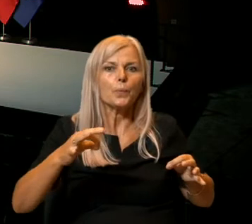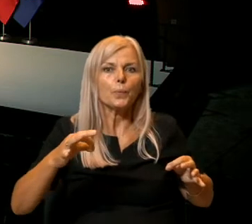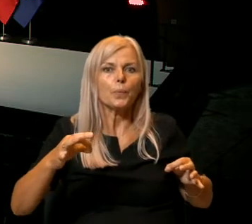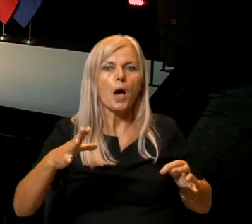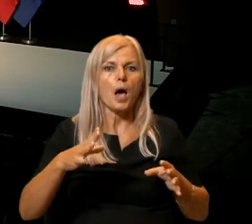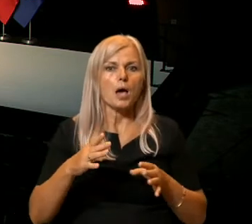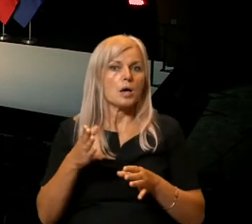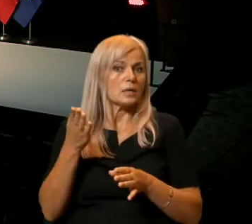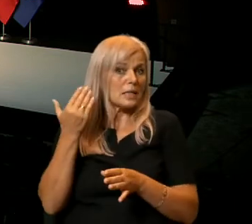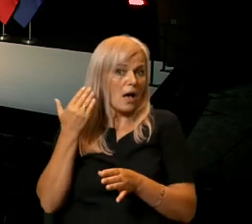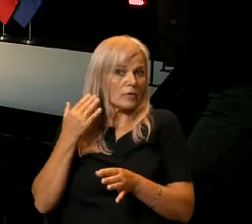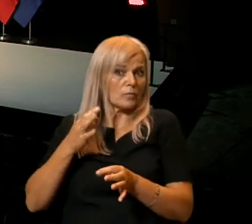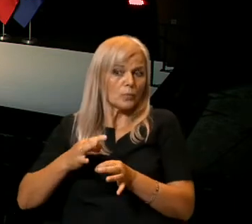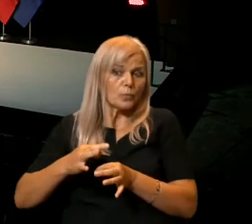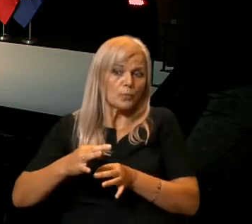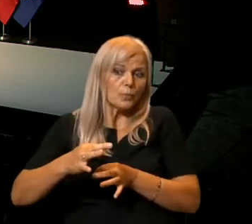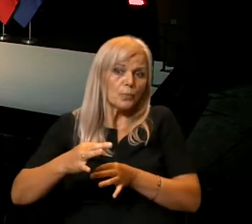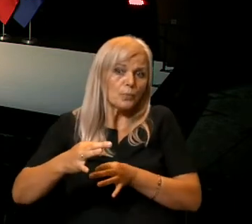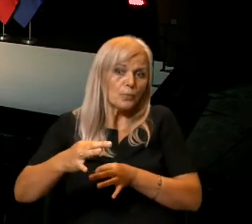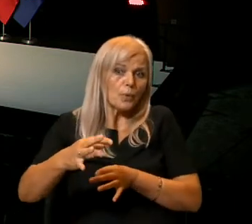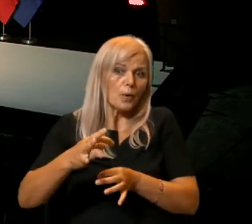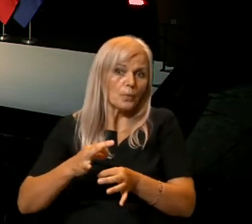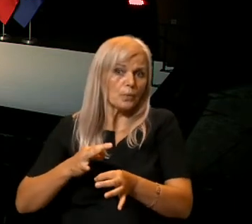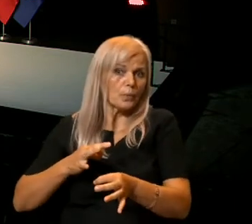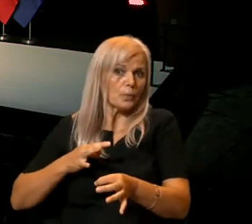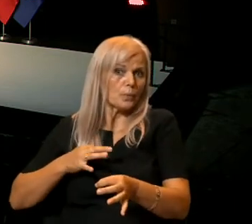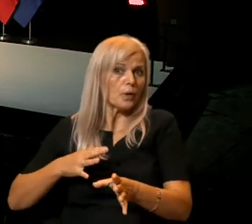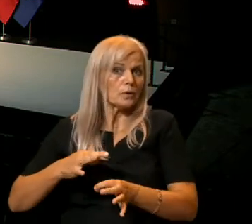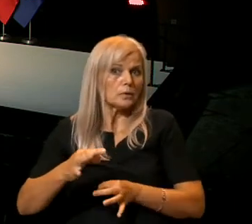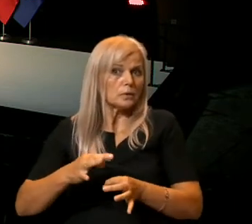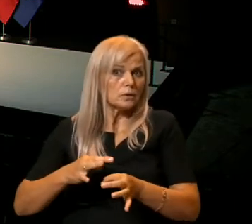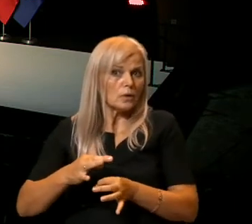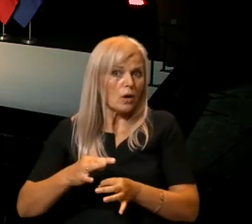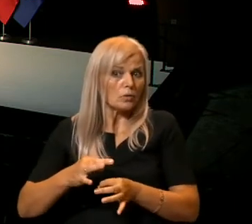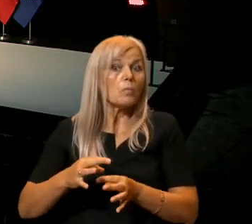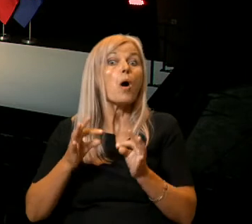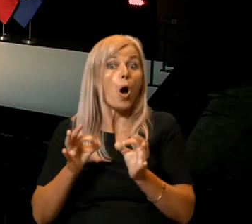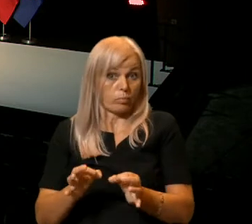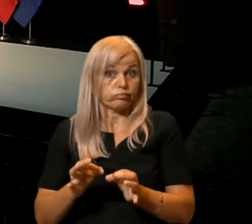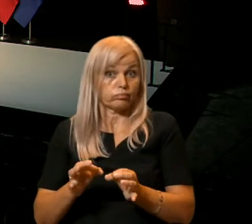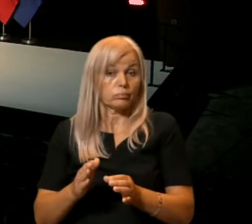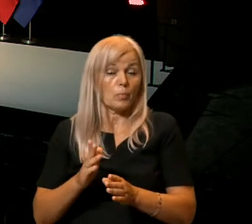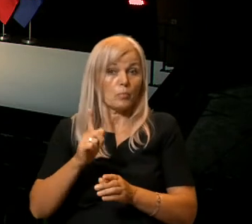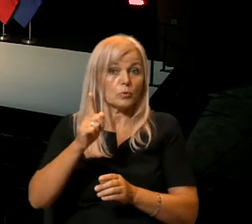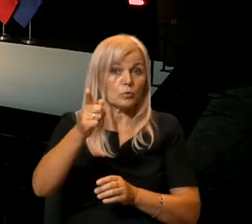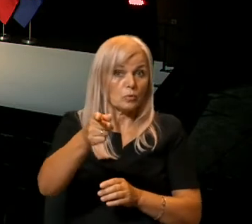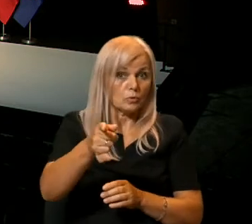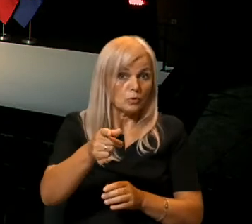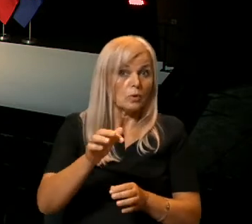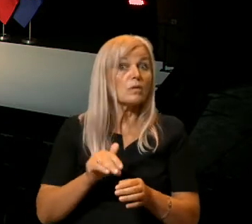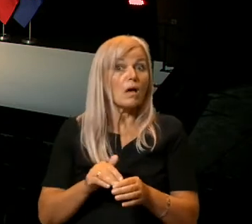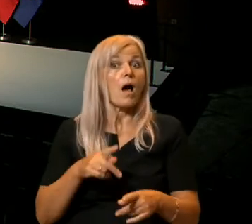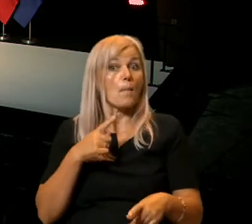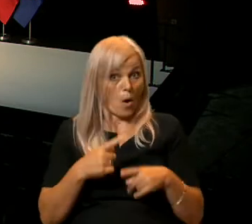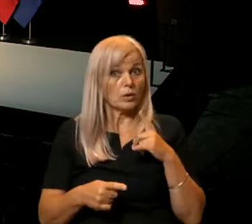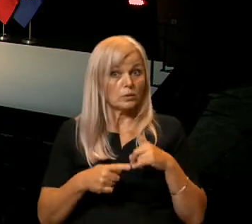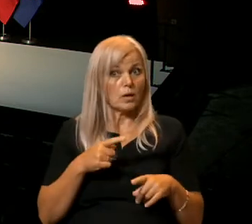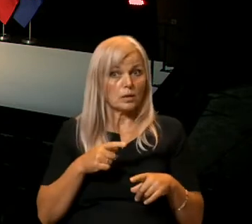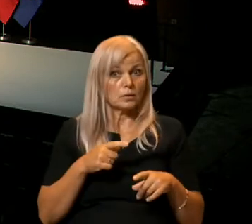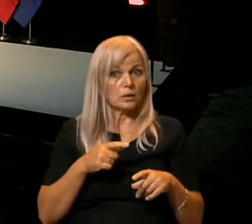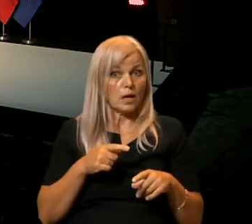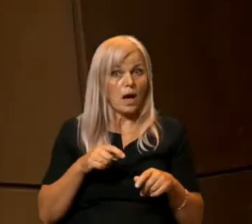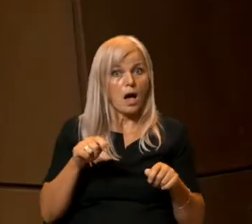między przeszłością a przyszłością. A zatem ta polityka